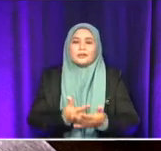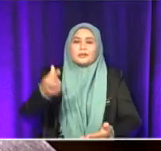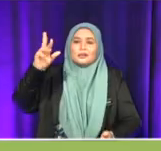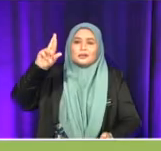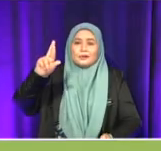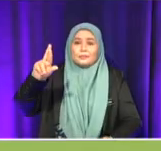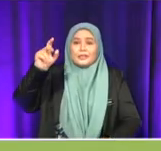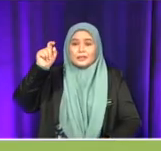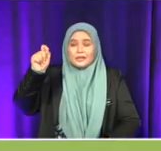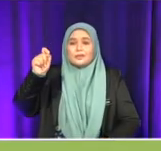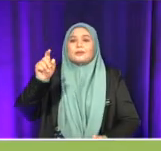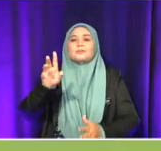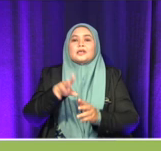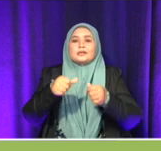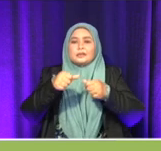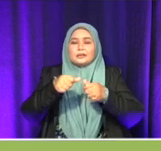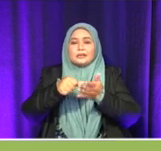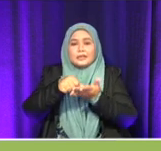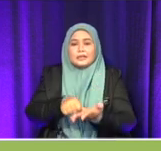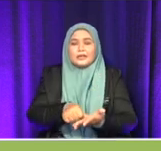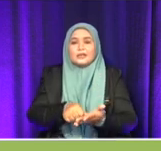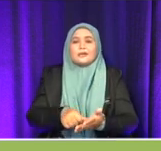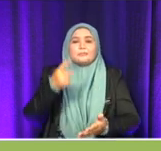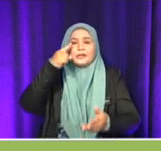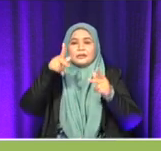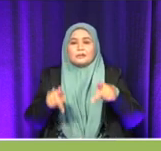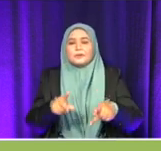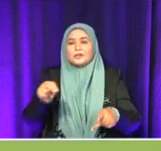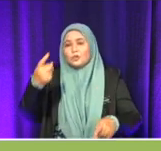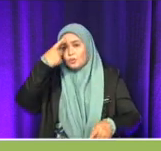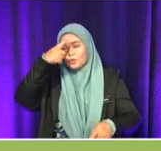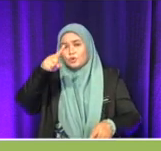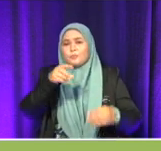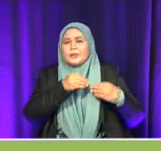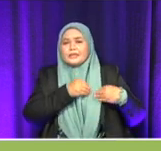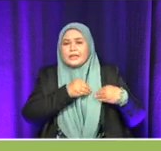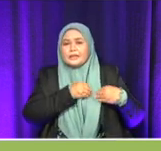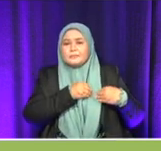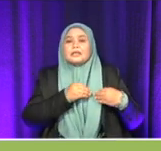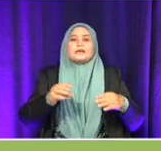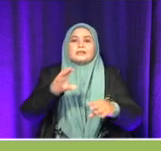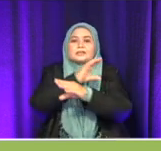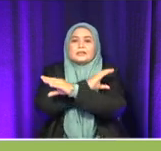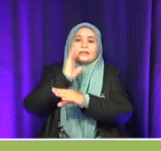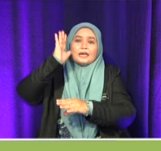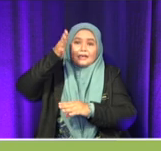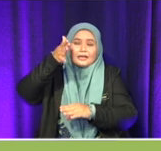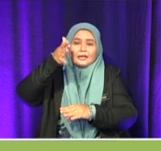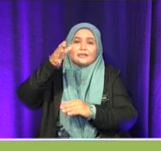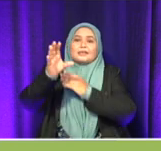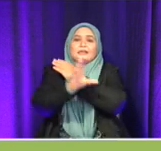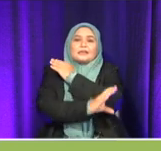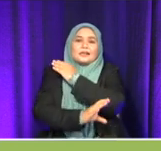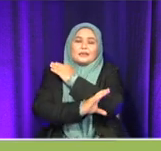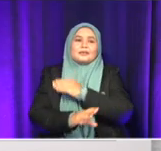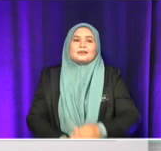menekankan mata pelajaran tampak gosong untuk menanam perasaan cinta akan negare